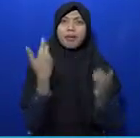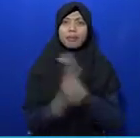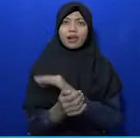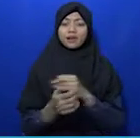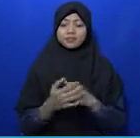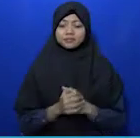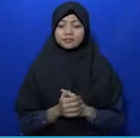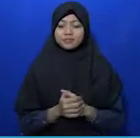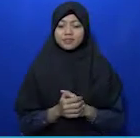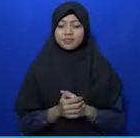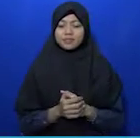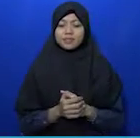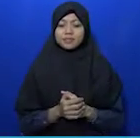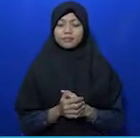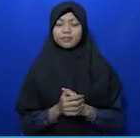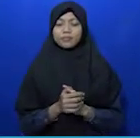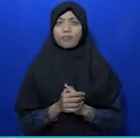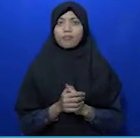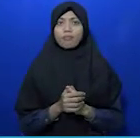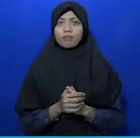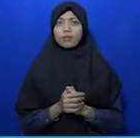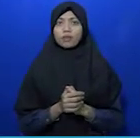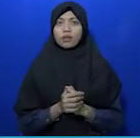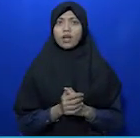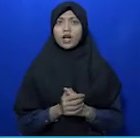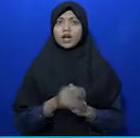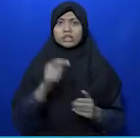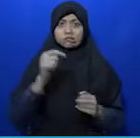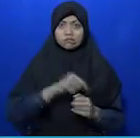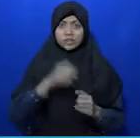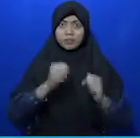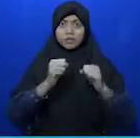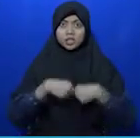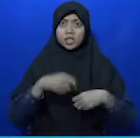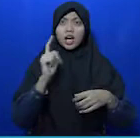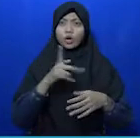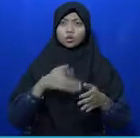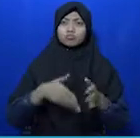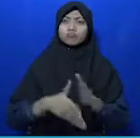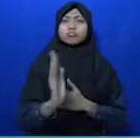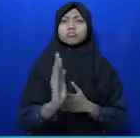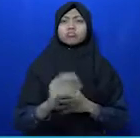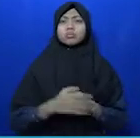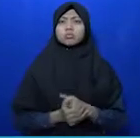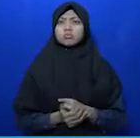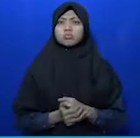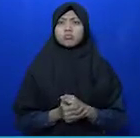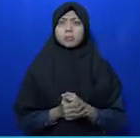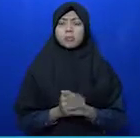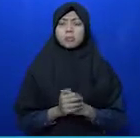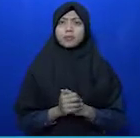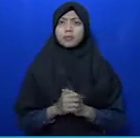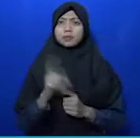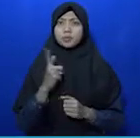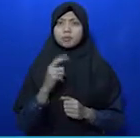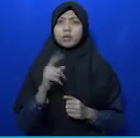misi utama kita ini harus menggerakkan transaksi atau rencana transaksi ini